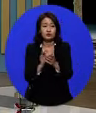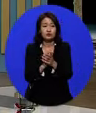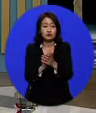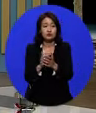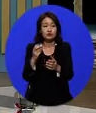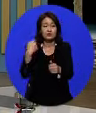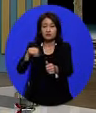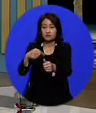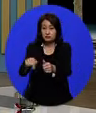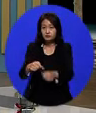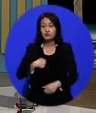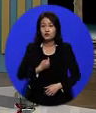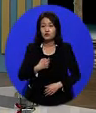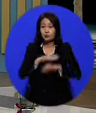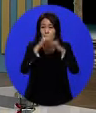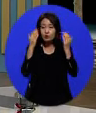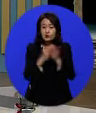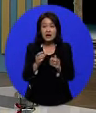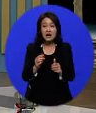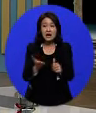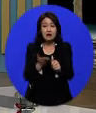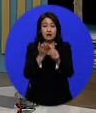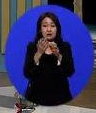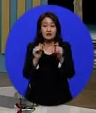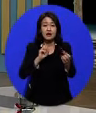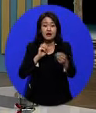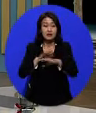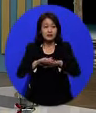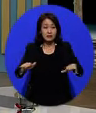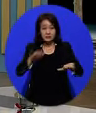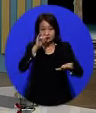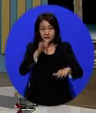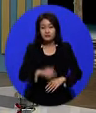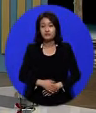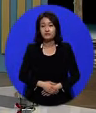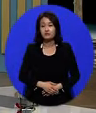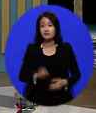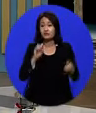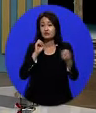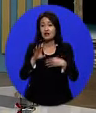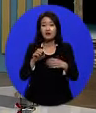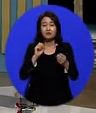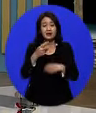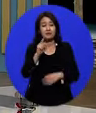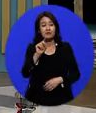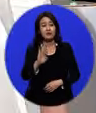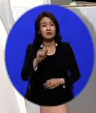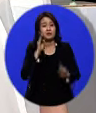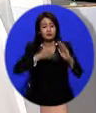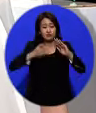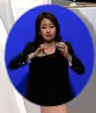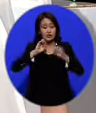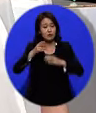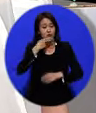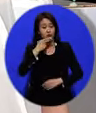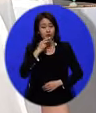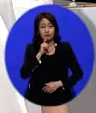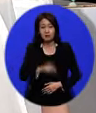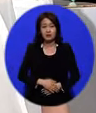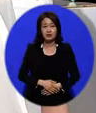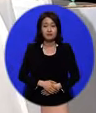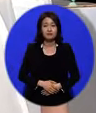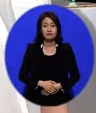친구가 친구를 가르치는 교실, 모두가 인재되는 교실, 해답이 있는 교실. 정답이 아니고 해답이 있다는 거예요. 자, 다시 한번